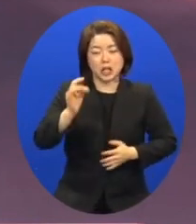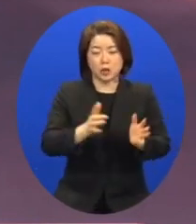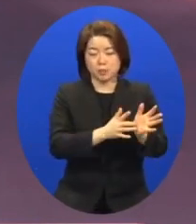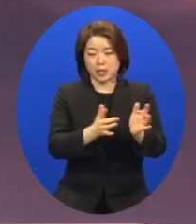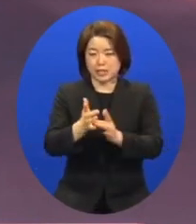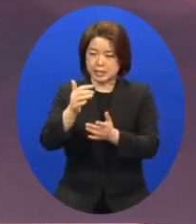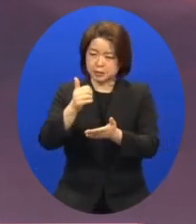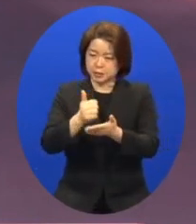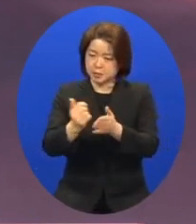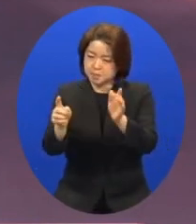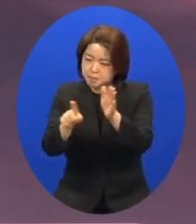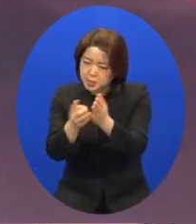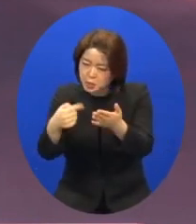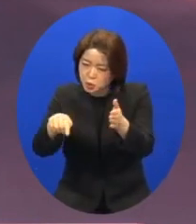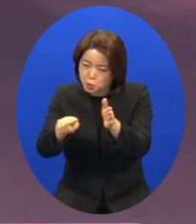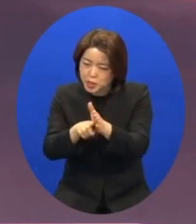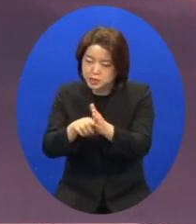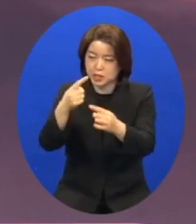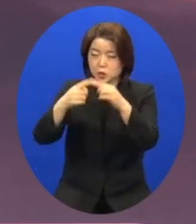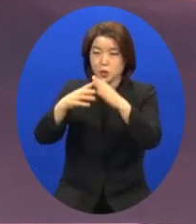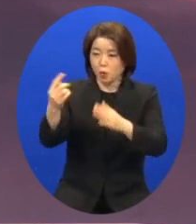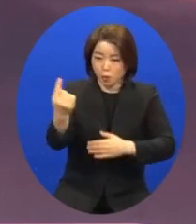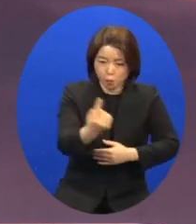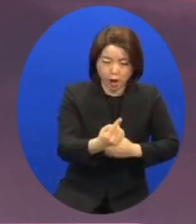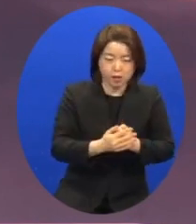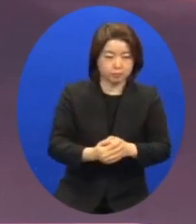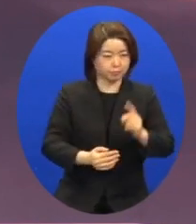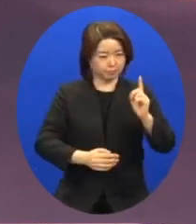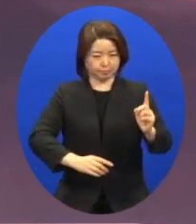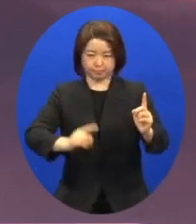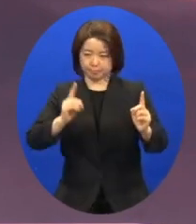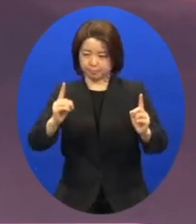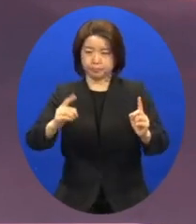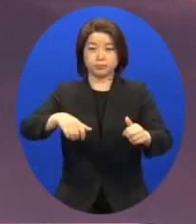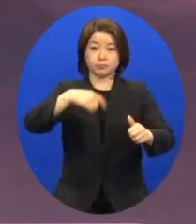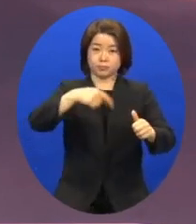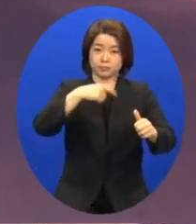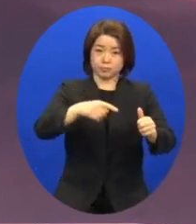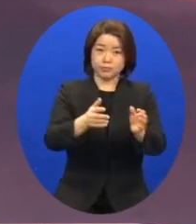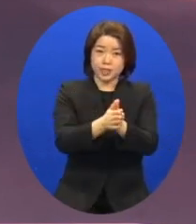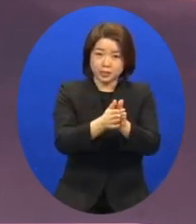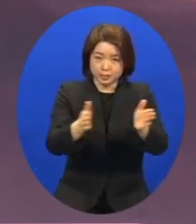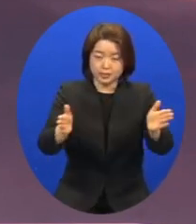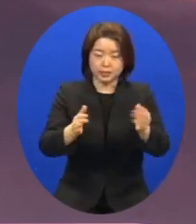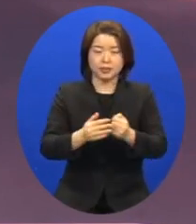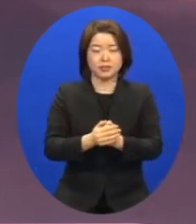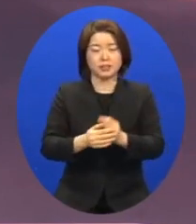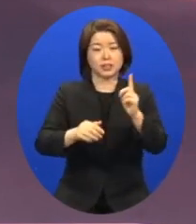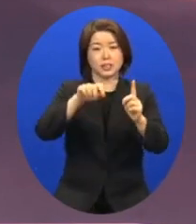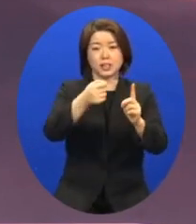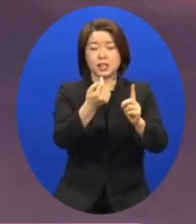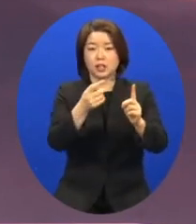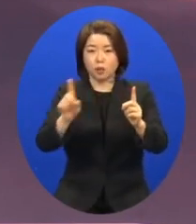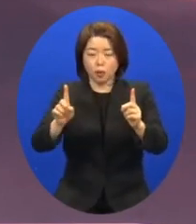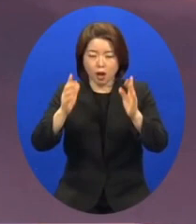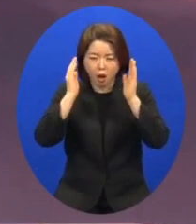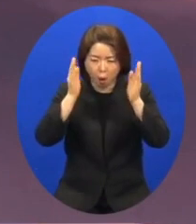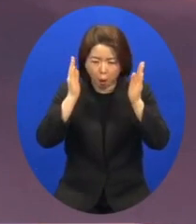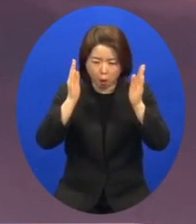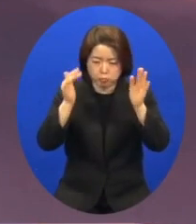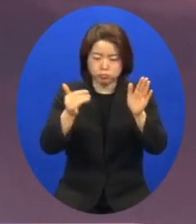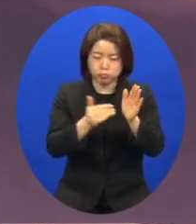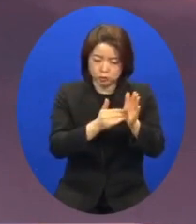믿어 볼까 하고 교회의 나왔다가 일대일 양육을 시작을 했는데 일과를 공부하고 도저히